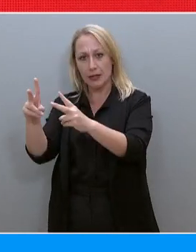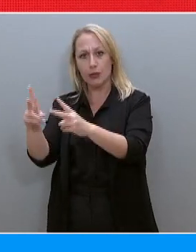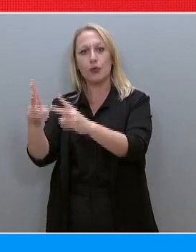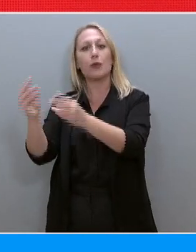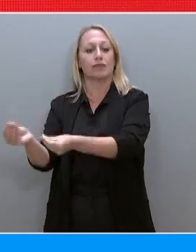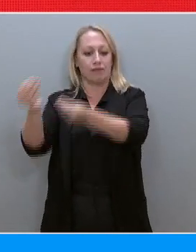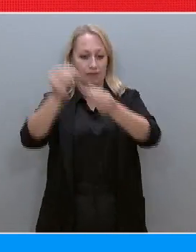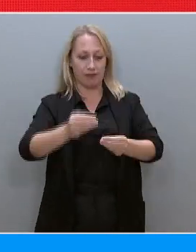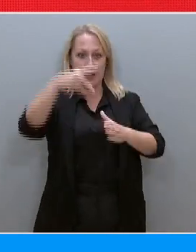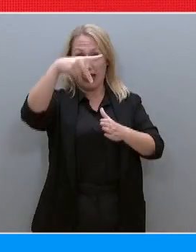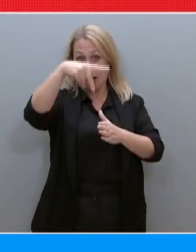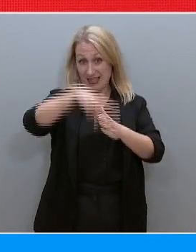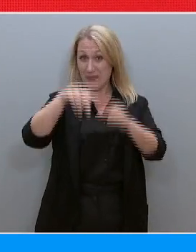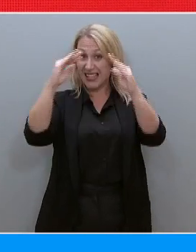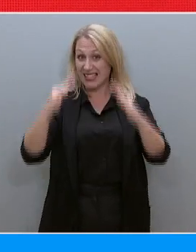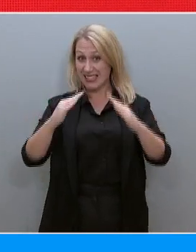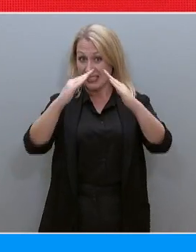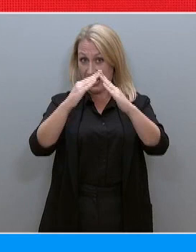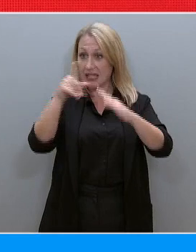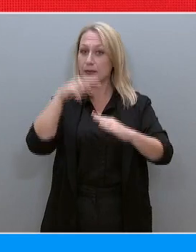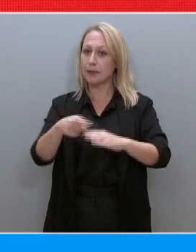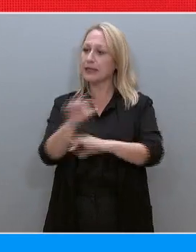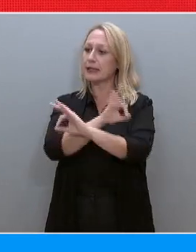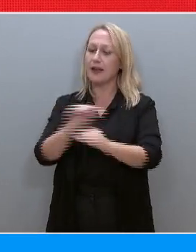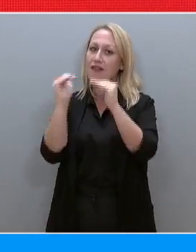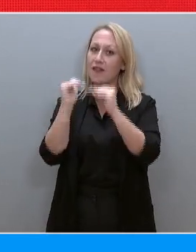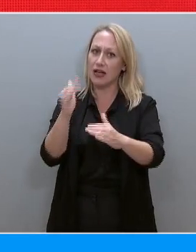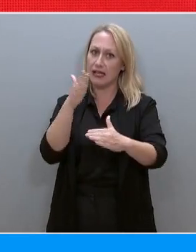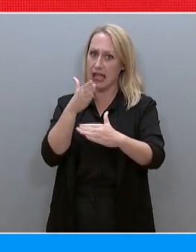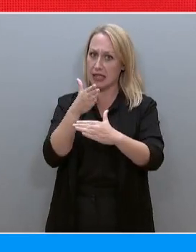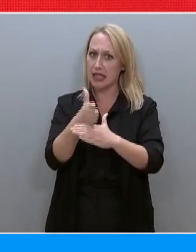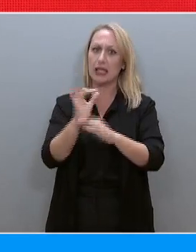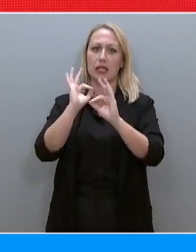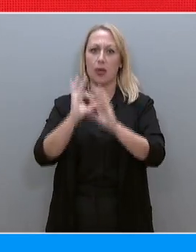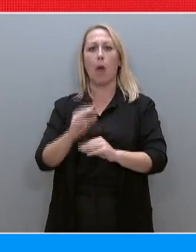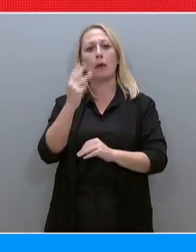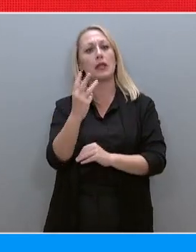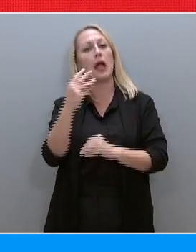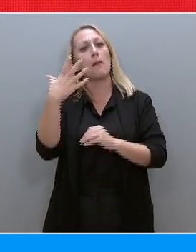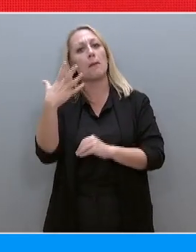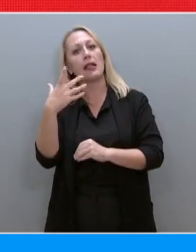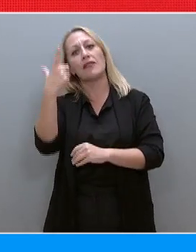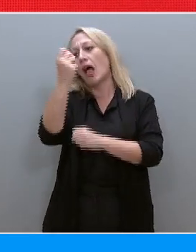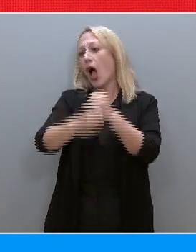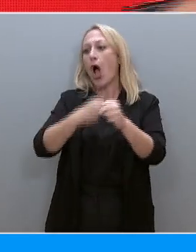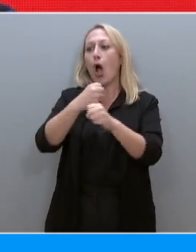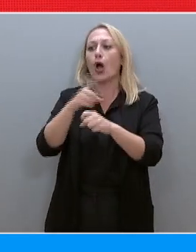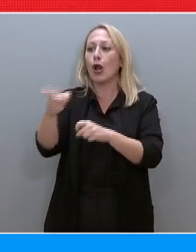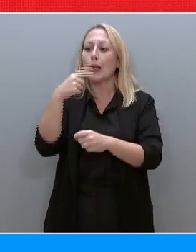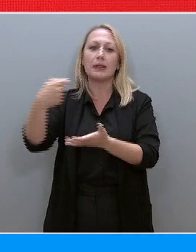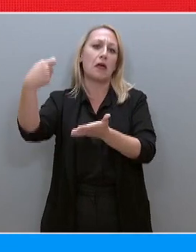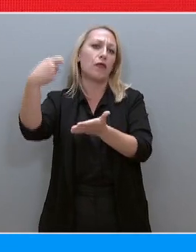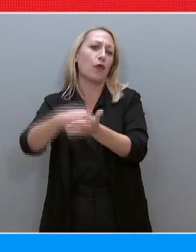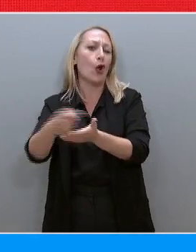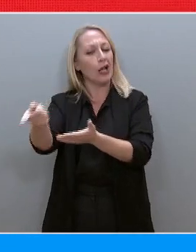σταθερό ενίκιο από την πλευρά του κράτους για 3, 5, 7 χρόνια με φορολογικά κίνητρα, δηλαδή